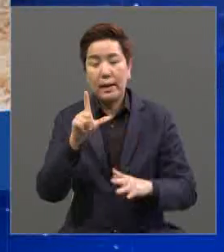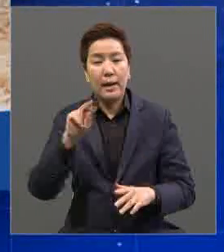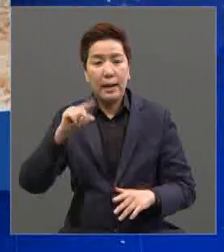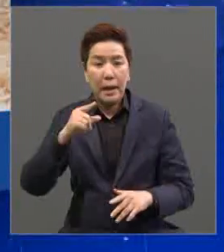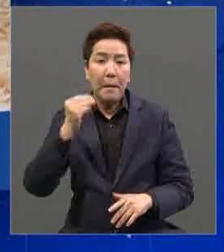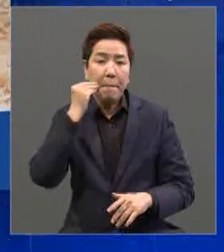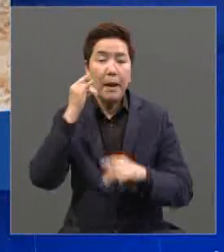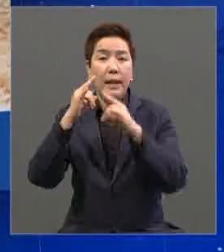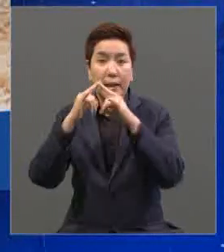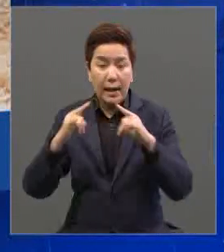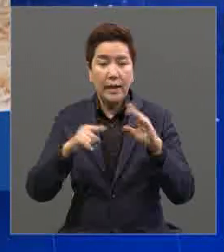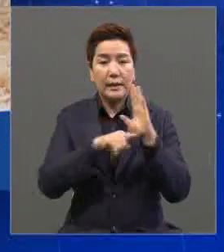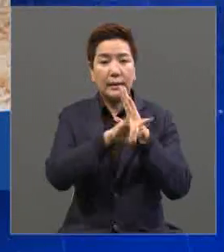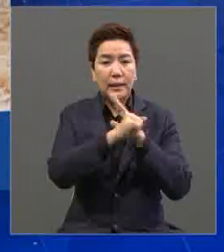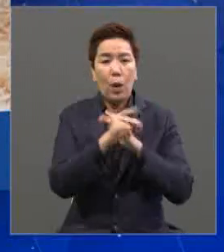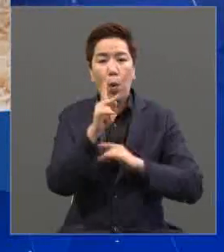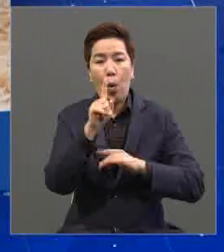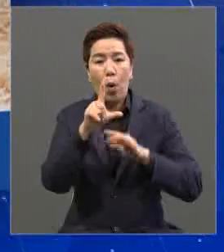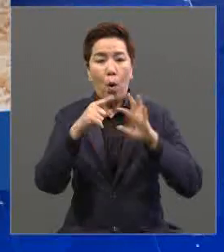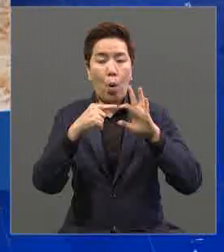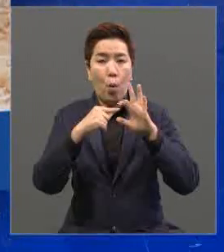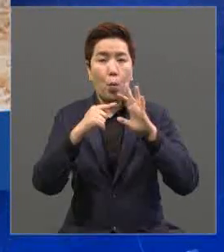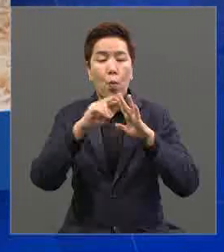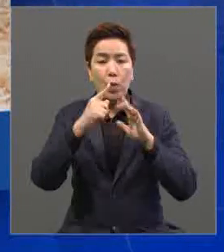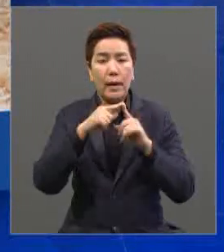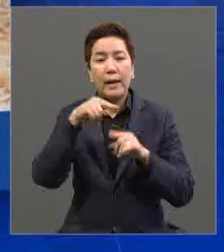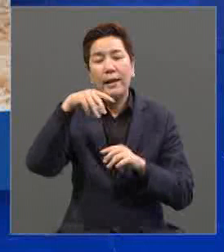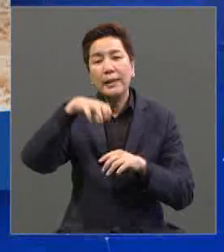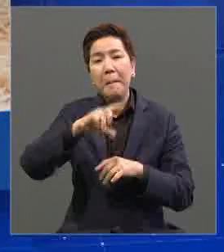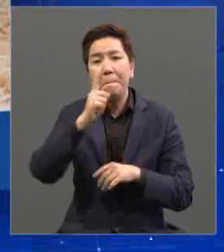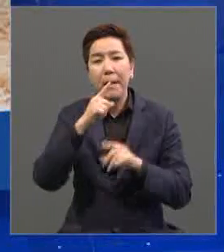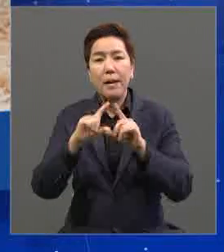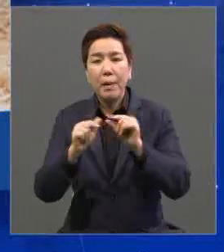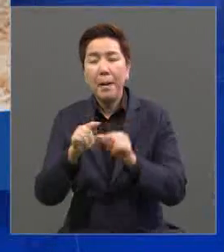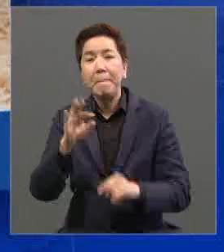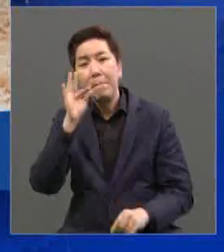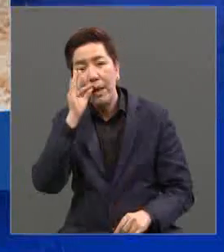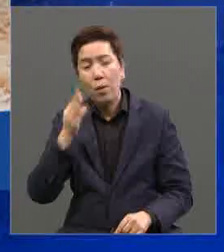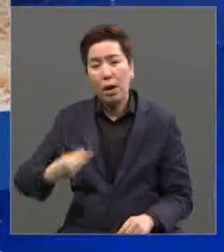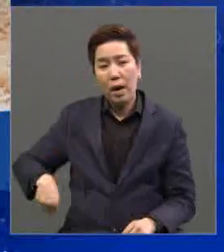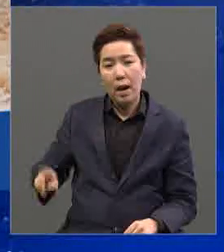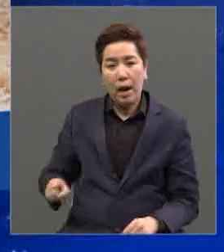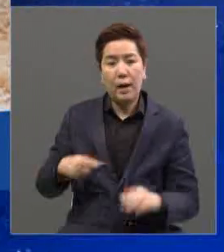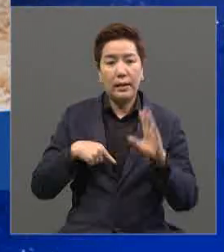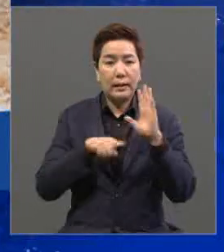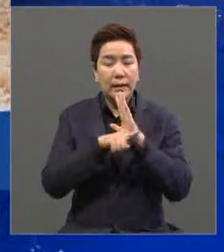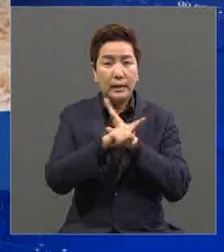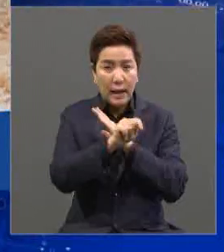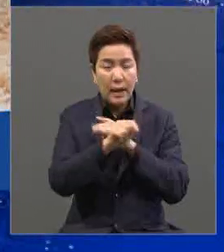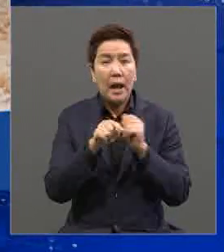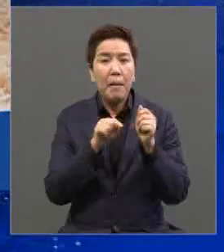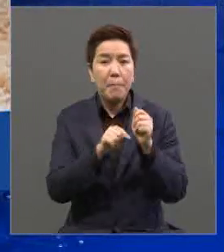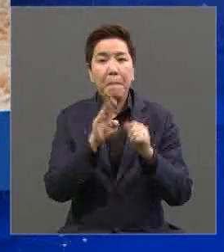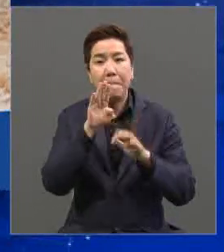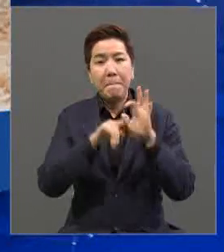นะครับจังหวัดจันทบุรีที่อำเภอขลุงอำเภอเขาคิจกูฏท่าใหม่มะขามและแก่งหางแมวและที่จังหวัดตราดด้วยนะครับอำเ